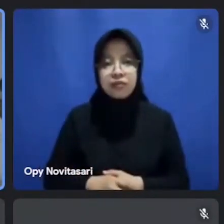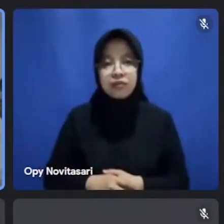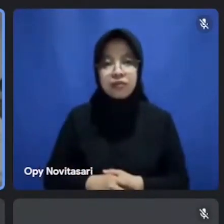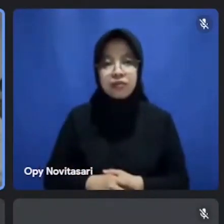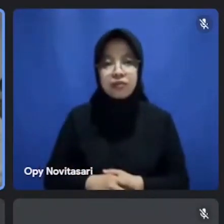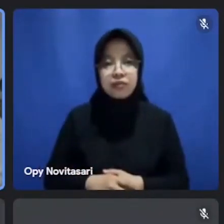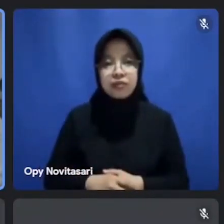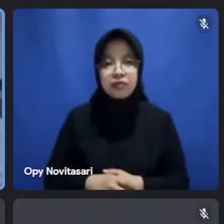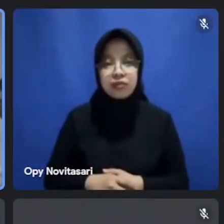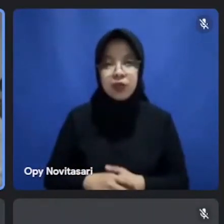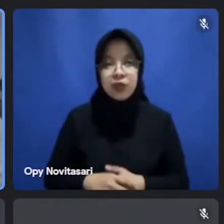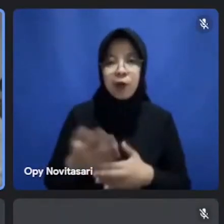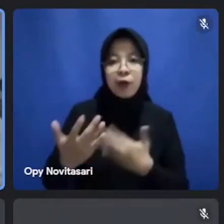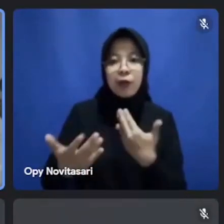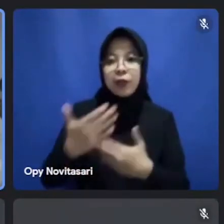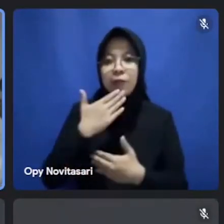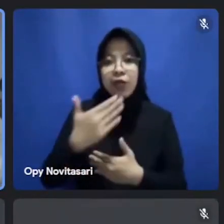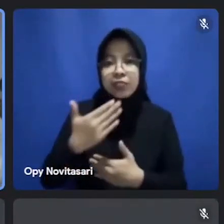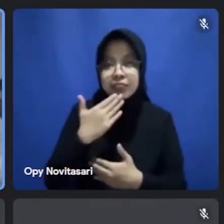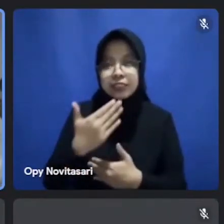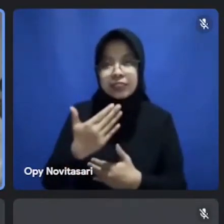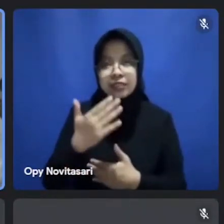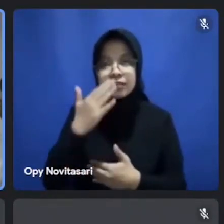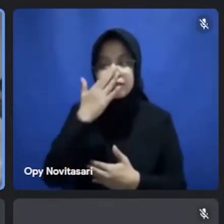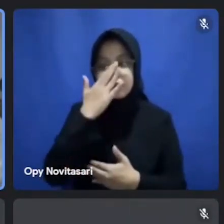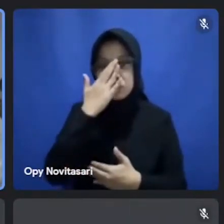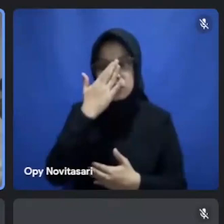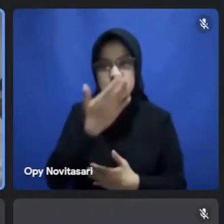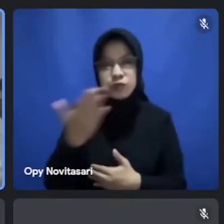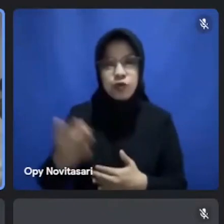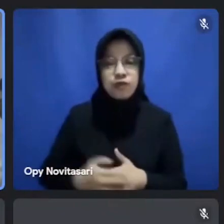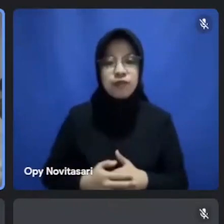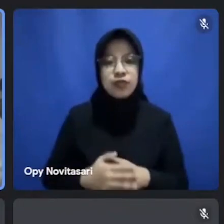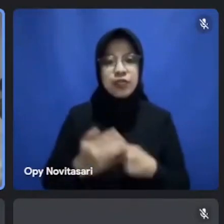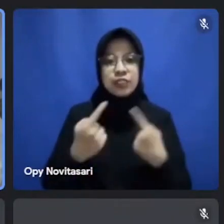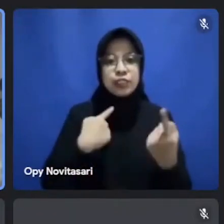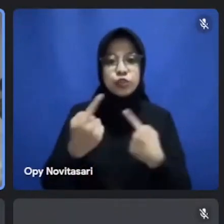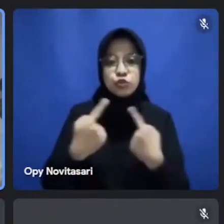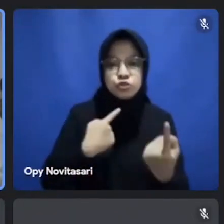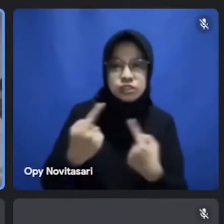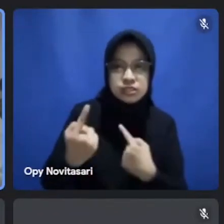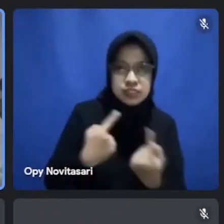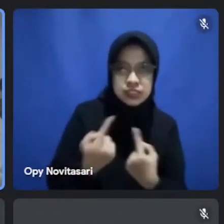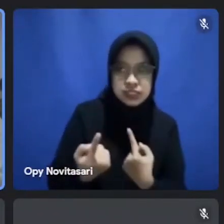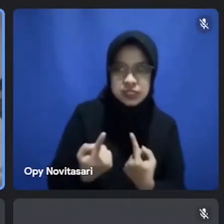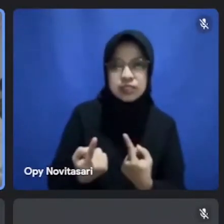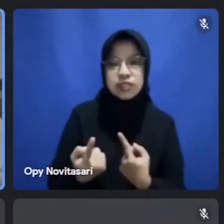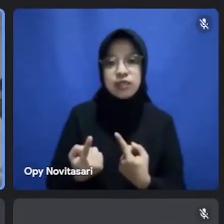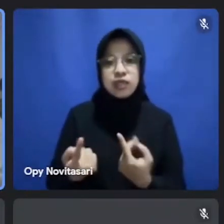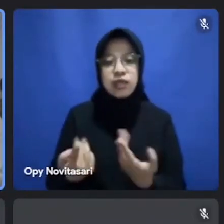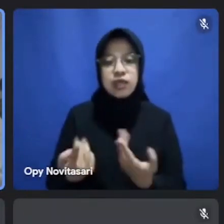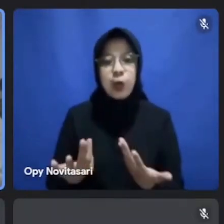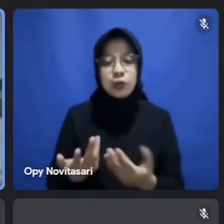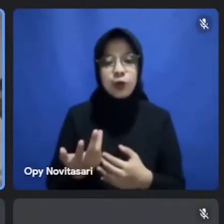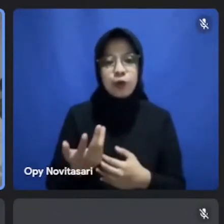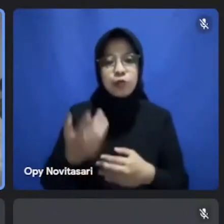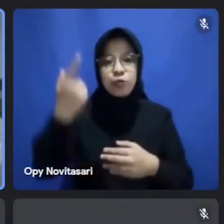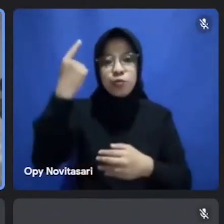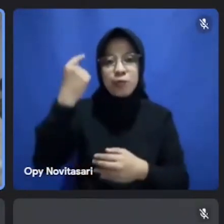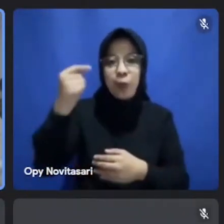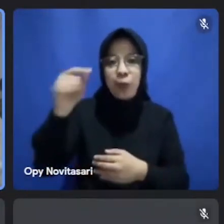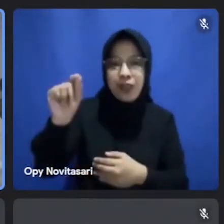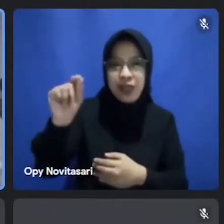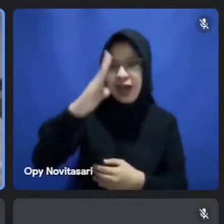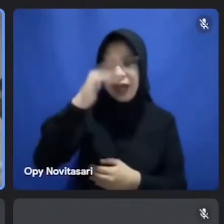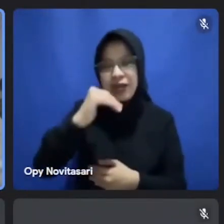sudah bergabung di sesi eh diskusi eh dan juga sesi kuliah ini eh the future of